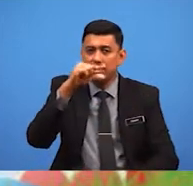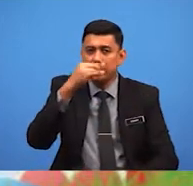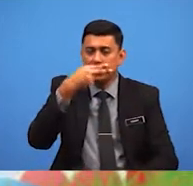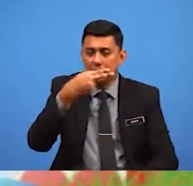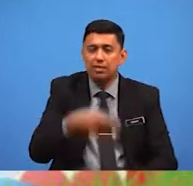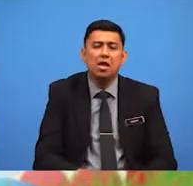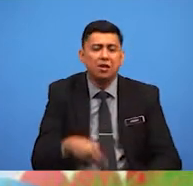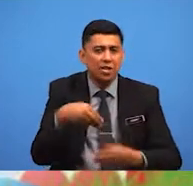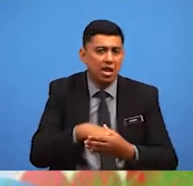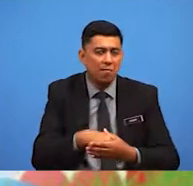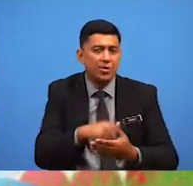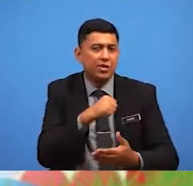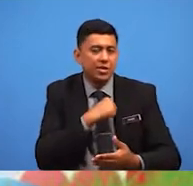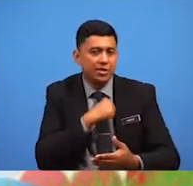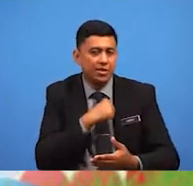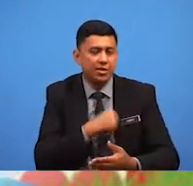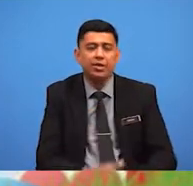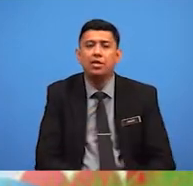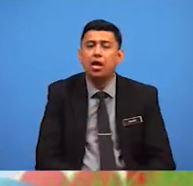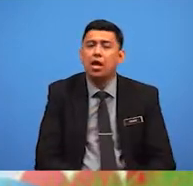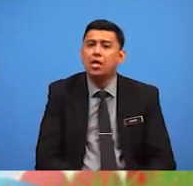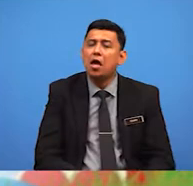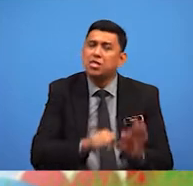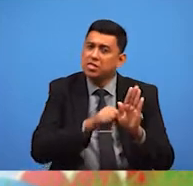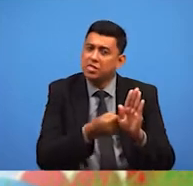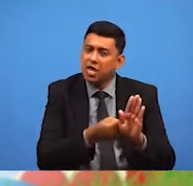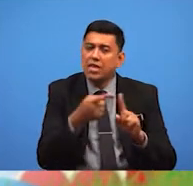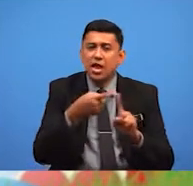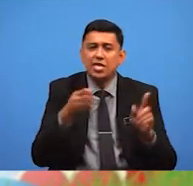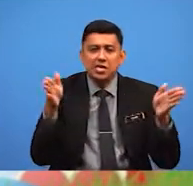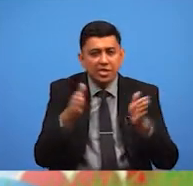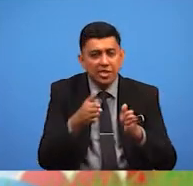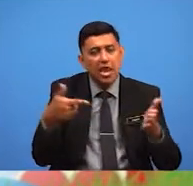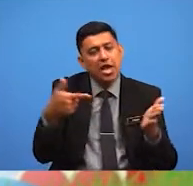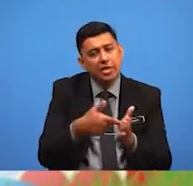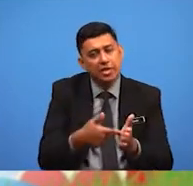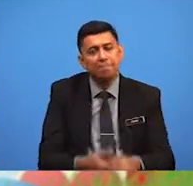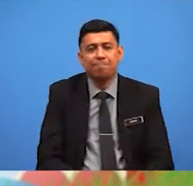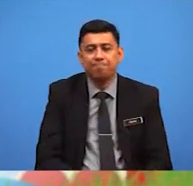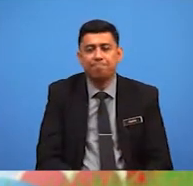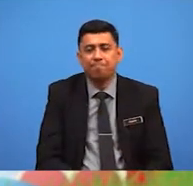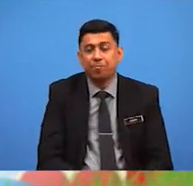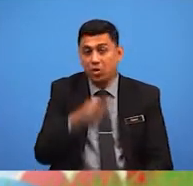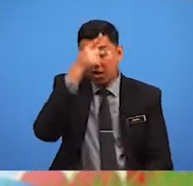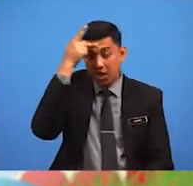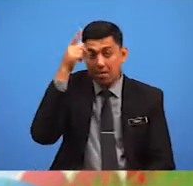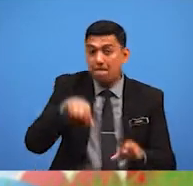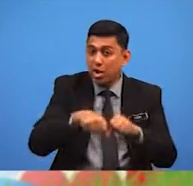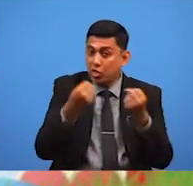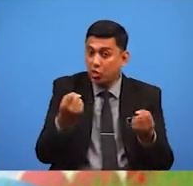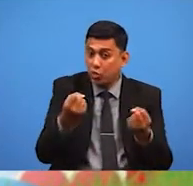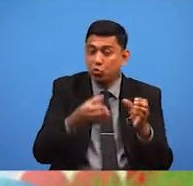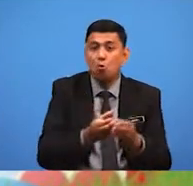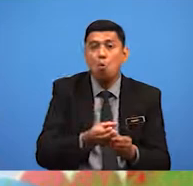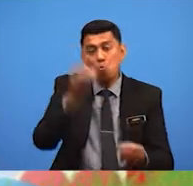diterapkan dalam diri setiap murid sejak dari kecil lagi. Kerana melentur buluh,